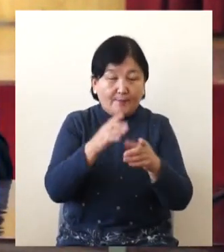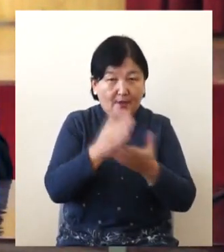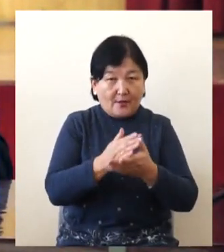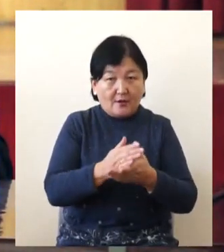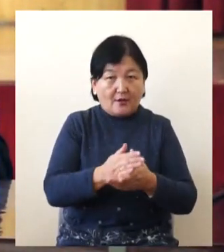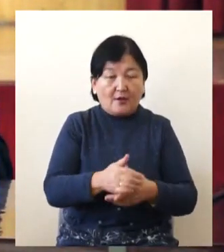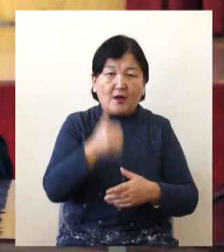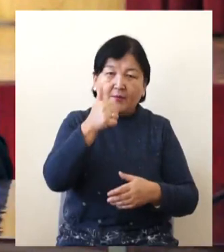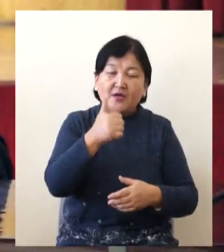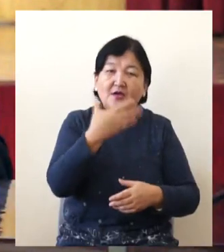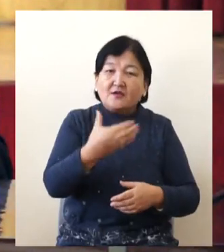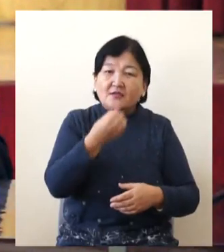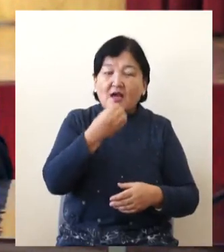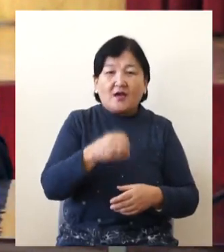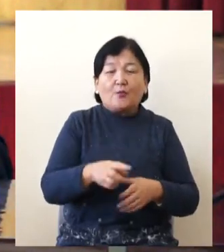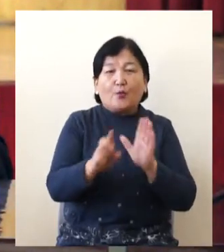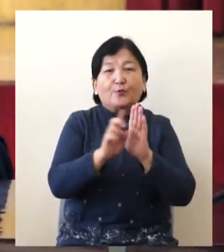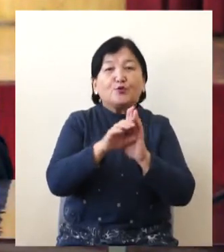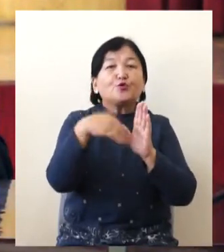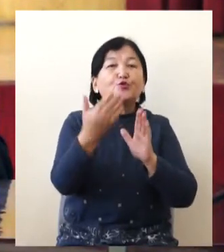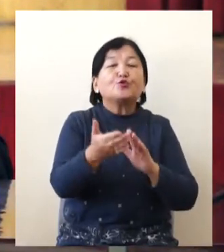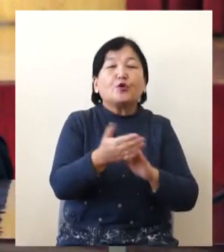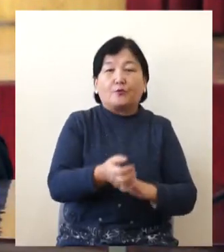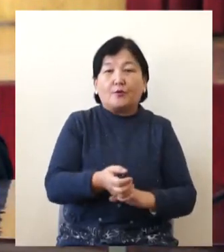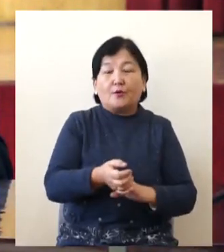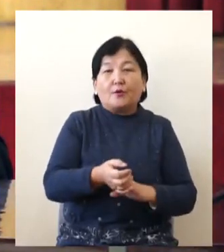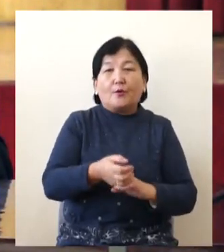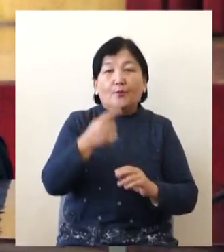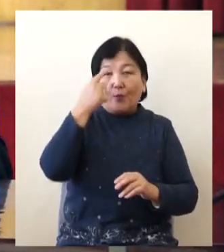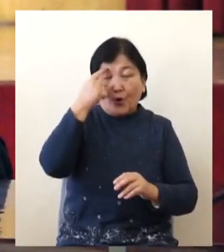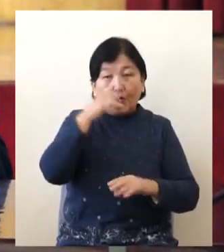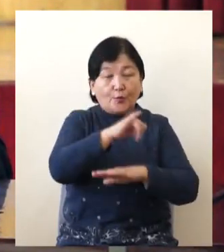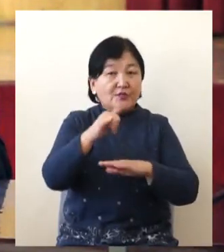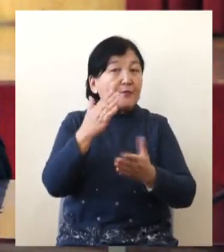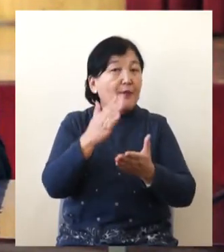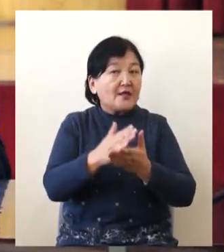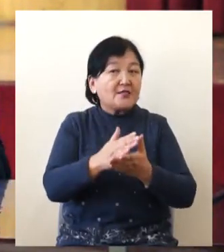Хамгийн сайхан боломж олгож байгаа байгууллага бол Монгол улсад улс төрийн намууд.